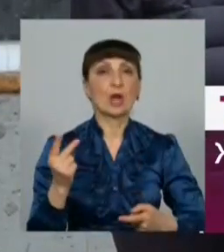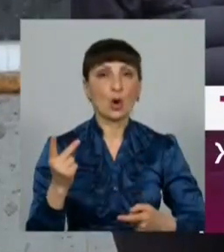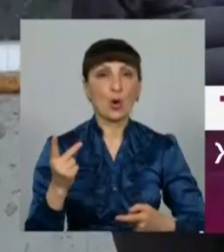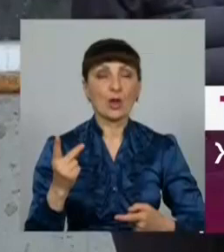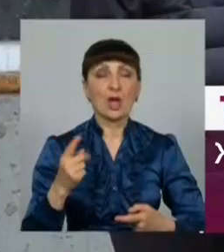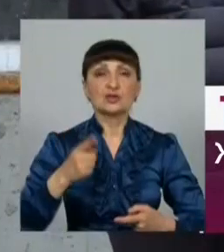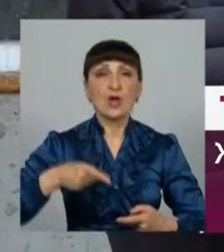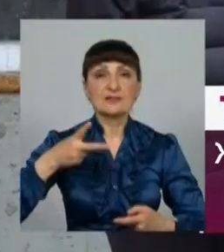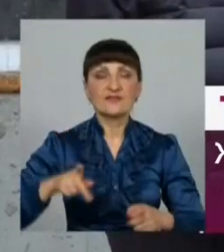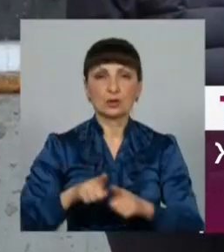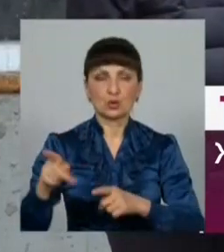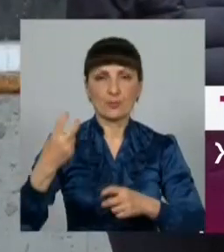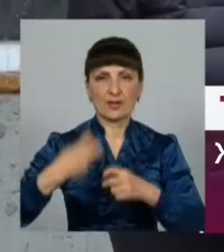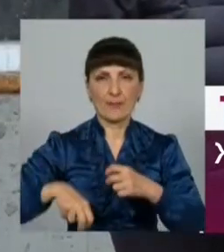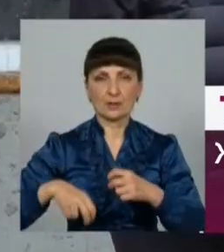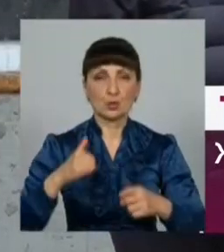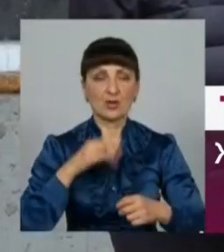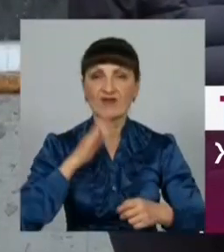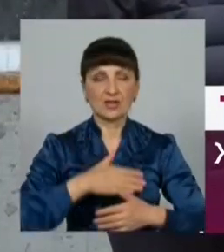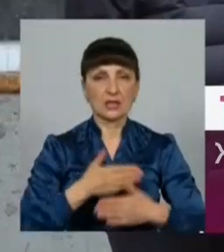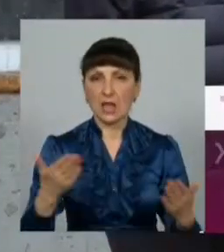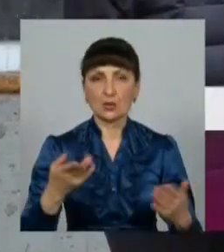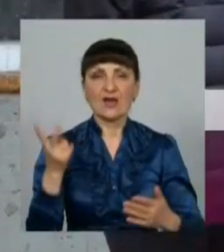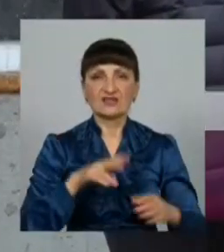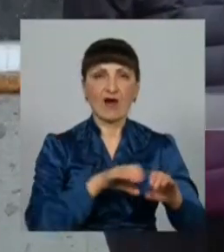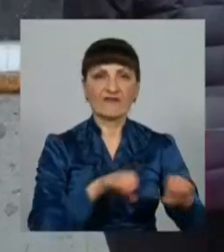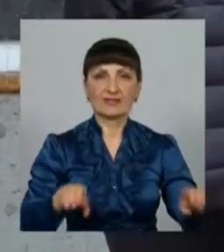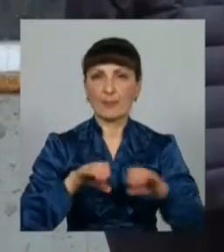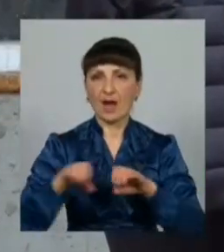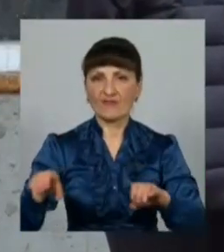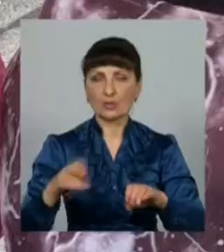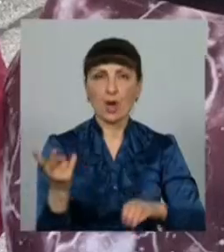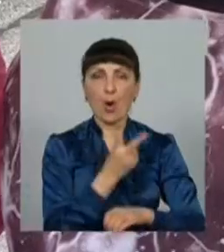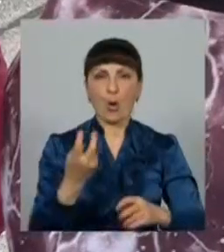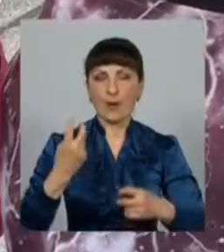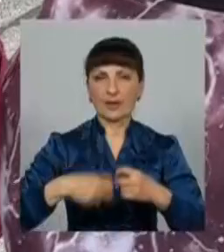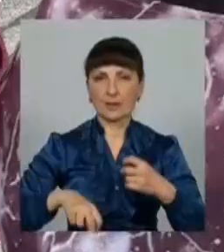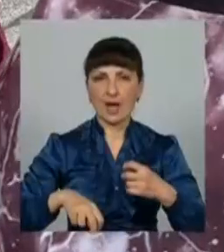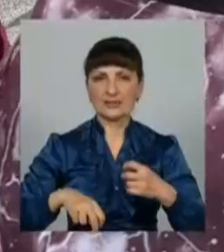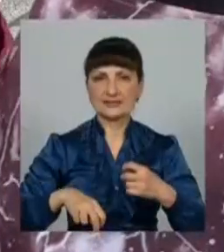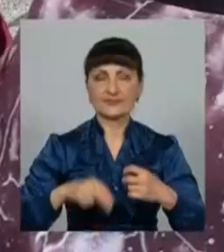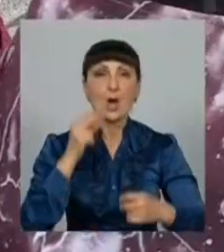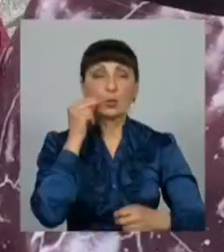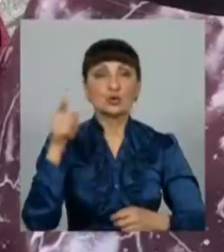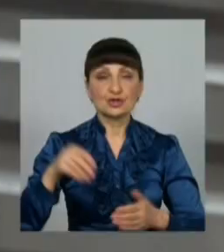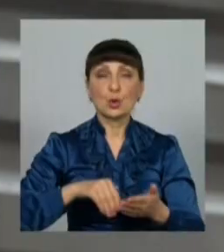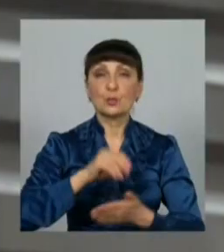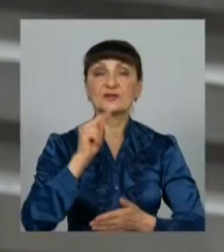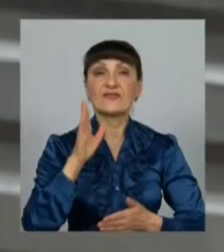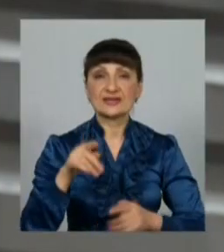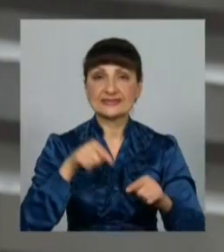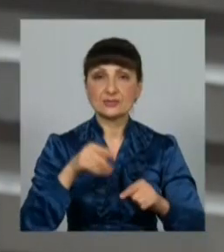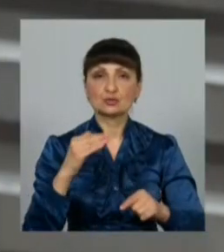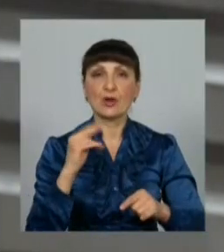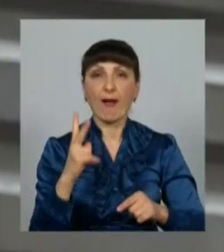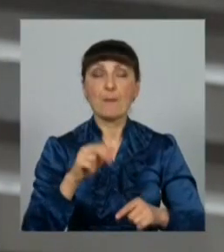прошло несколько часов, второй прорвало, и у нас воды не было, потому что два водопровода, в принципе, оба были порваны. Тахир Садов приобрел квартиру в этом ЖК